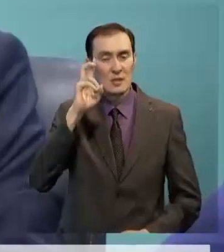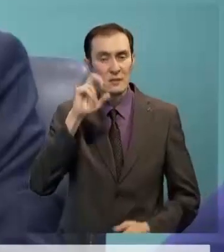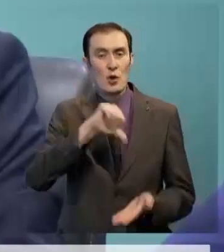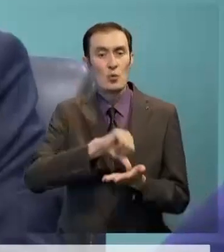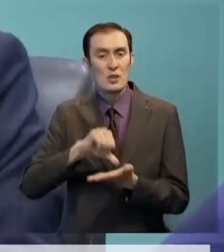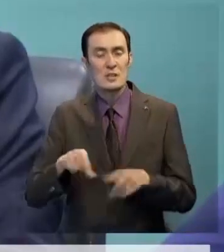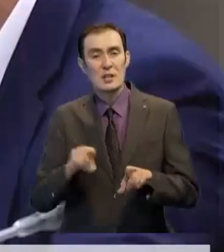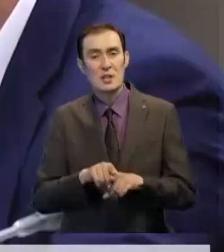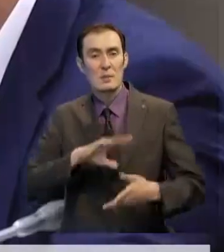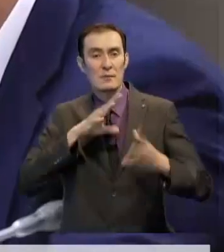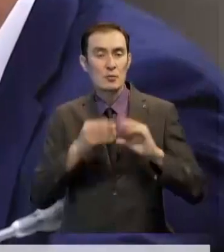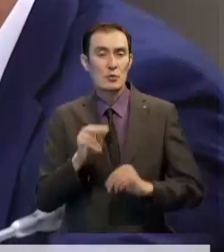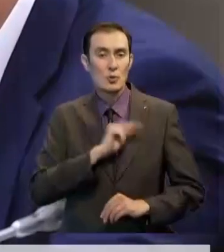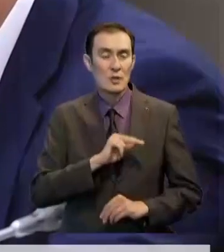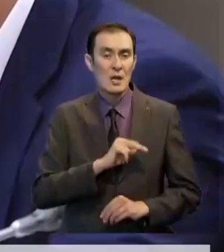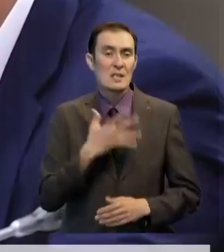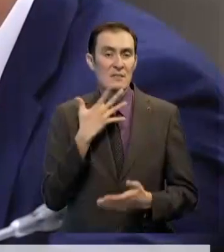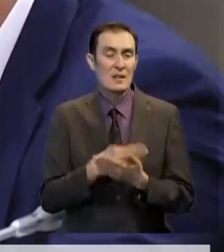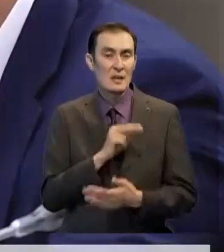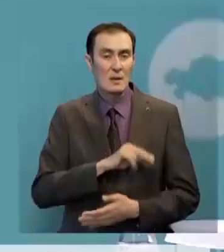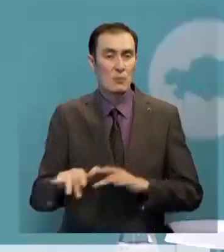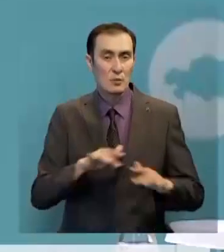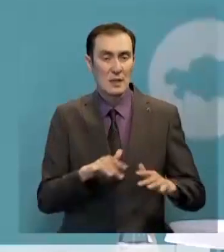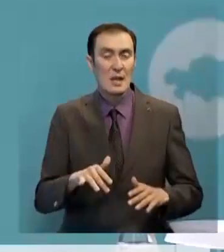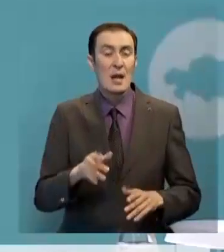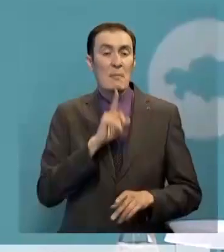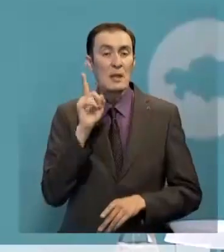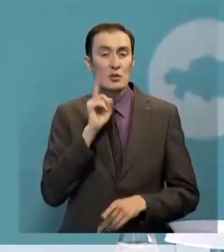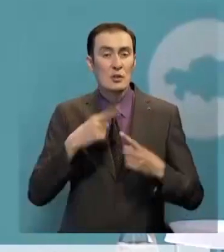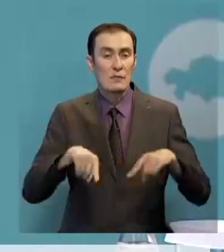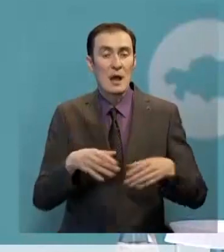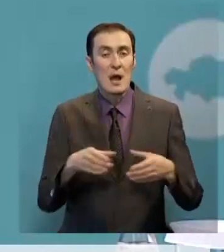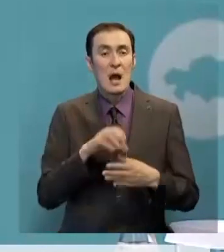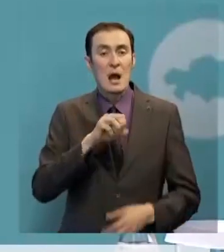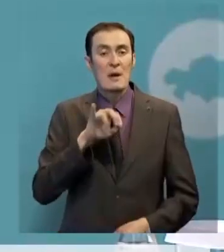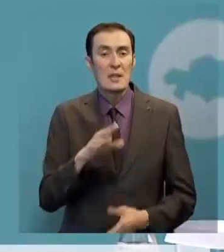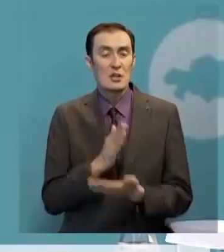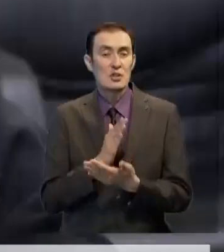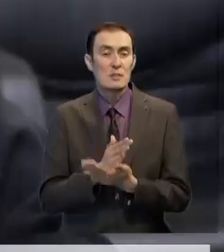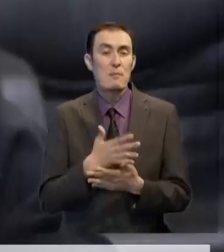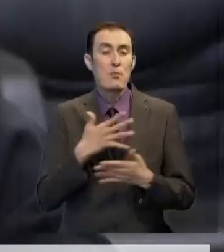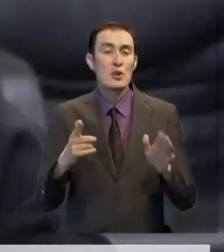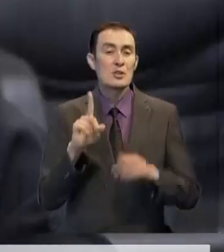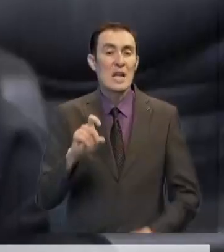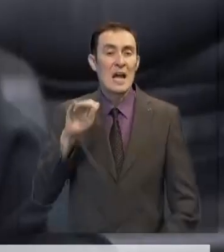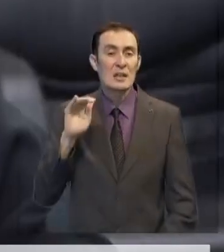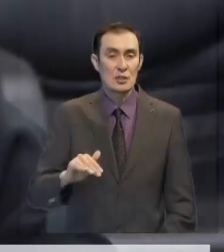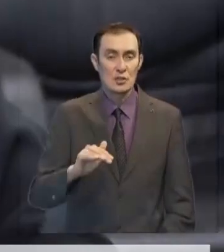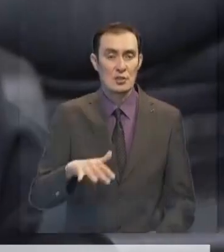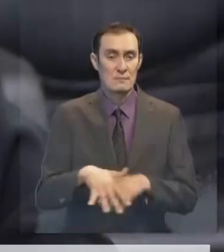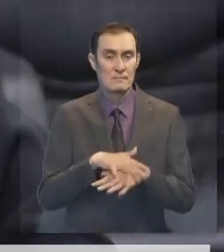участники также подведут итоги проделанной работы напомню молодежное крыло партия манат насчитывает более ста тысяч